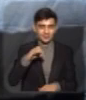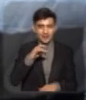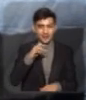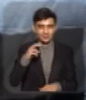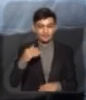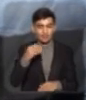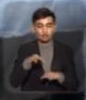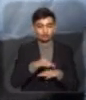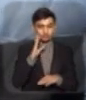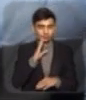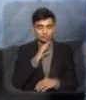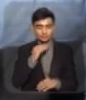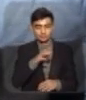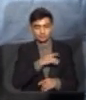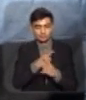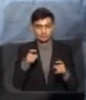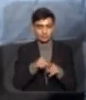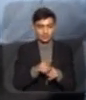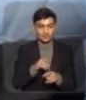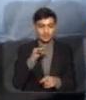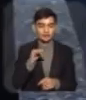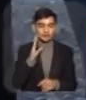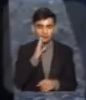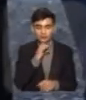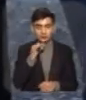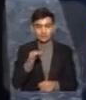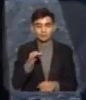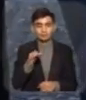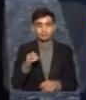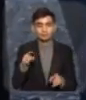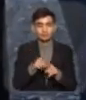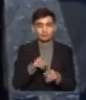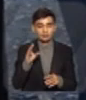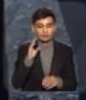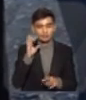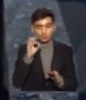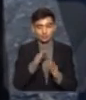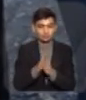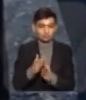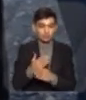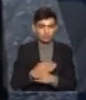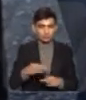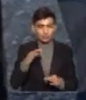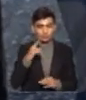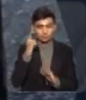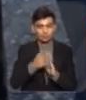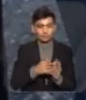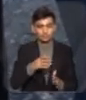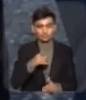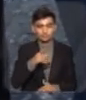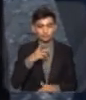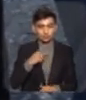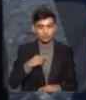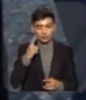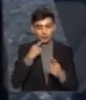арнаға берген сұхбаты болатын. Сол сәтте анасы әкесі үшін көпшіліктен көмек сұрағанын түсінген қызы жылаған